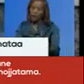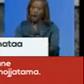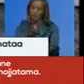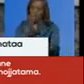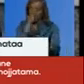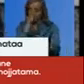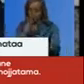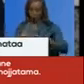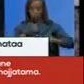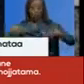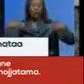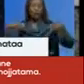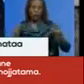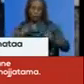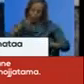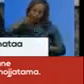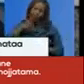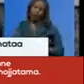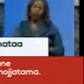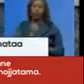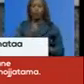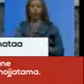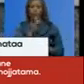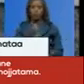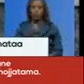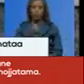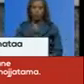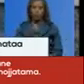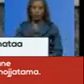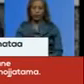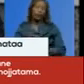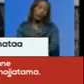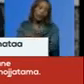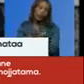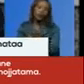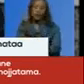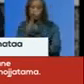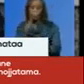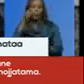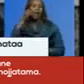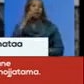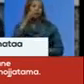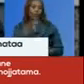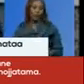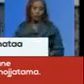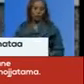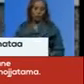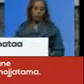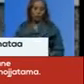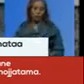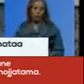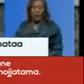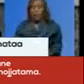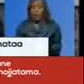የሚፈጥረው ወጣቱ ራሱ መሆኑን ነው። ውድ የኢትዮጵያ ሴቶች፣